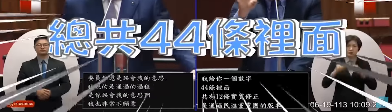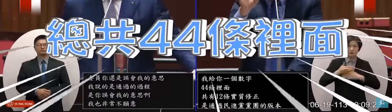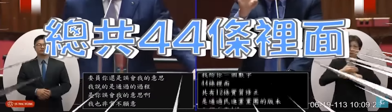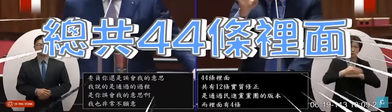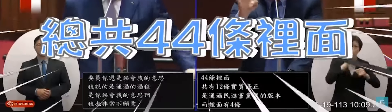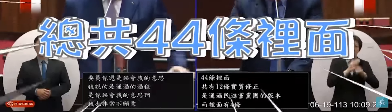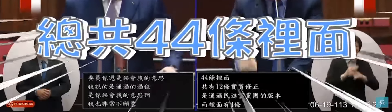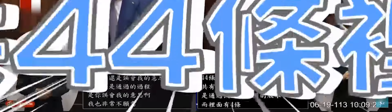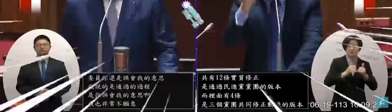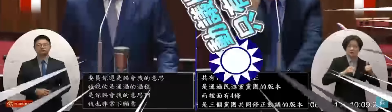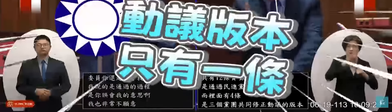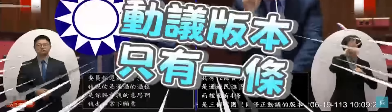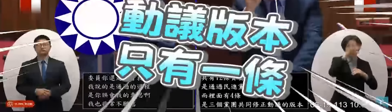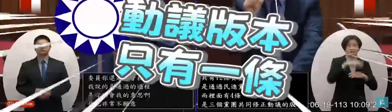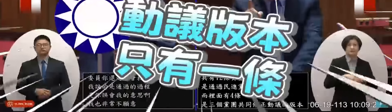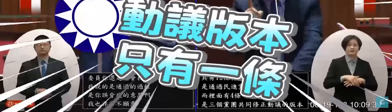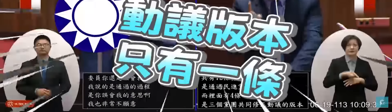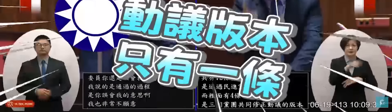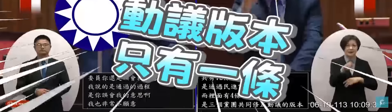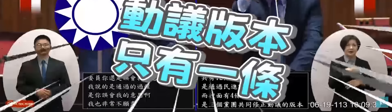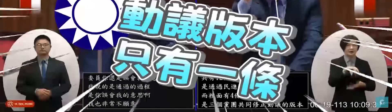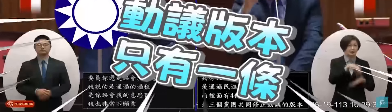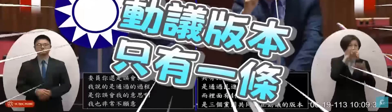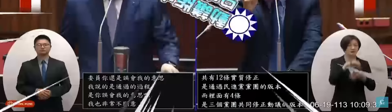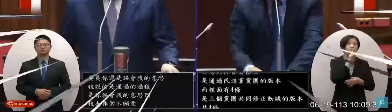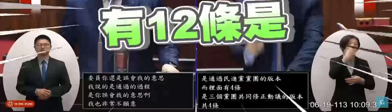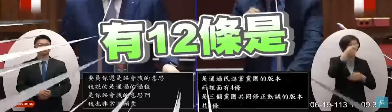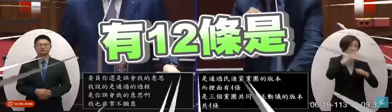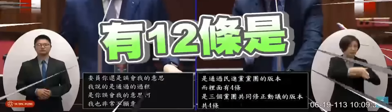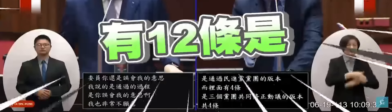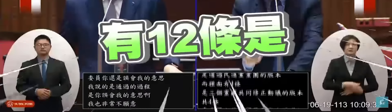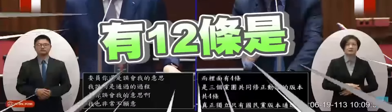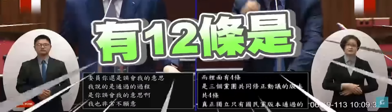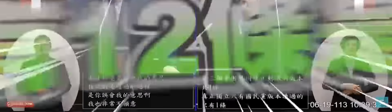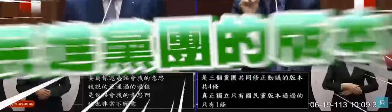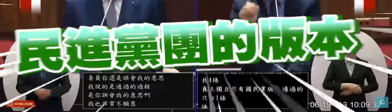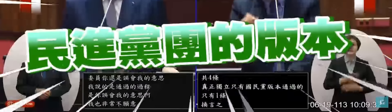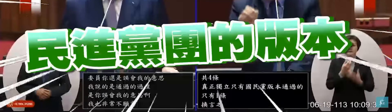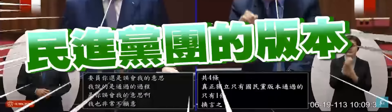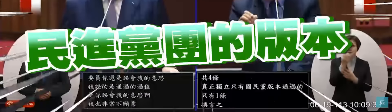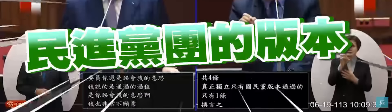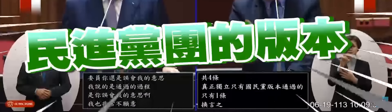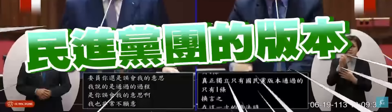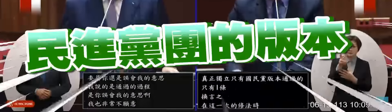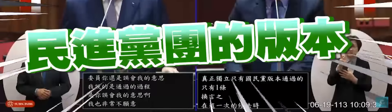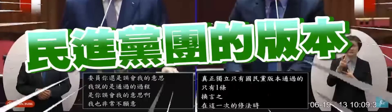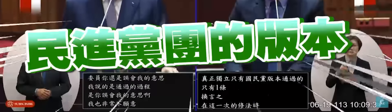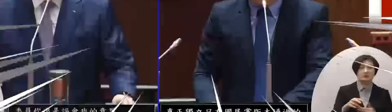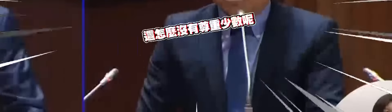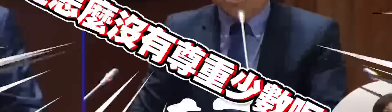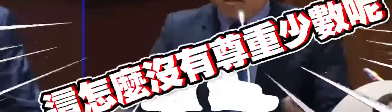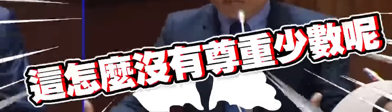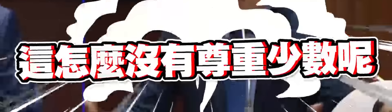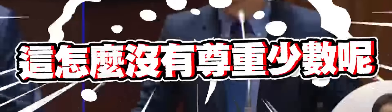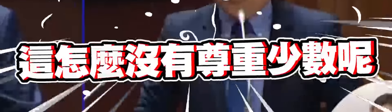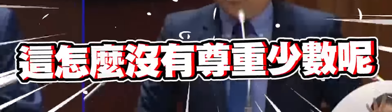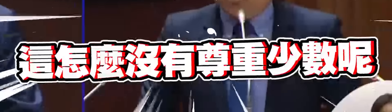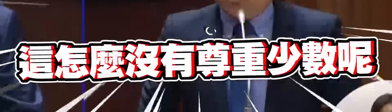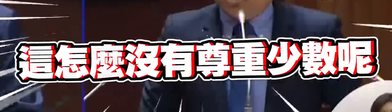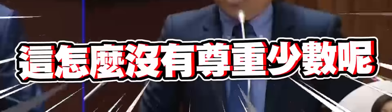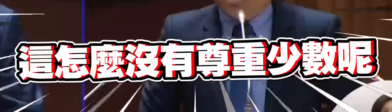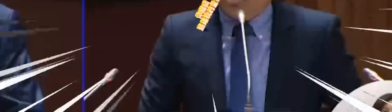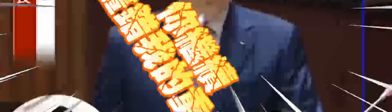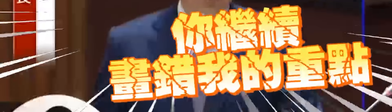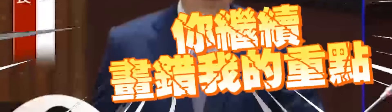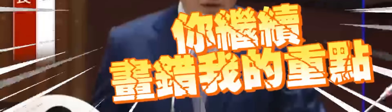总共44条里面，国民党团动议版本只有一条，有12条是民进党团的版本，这怎么没有尊重少